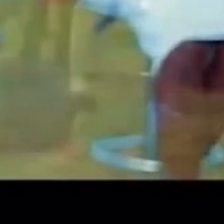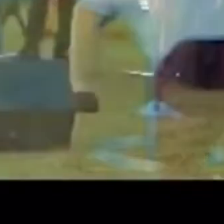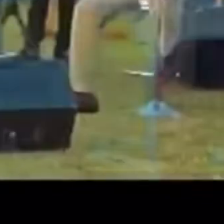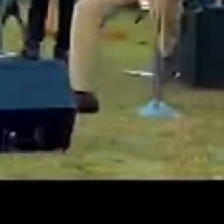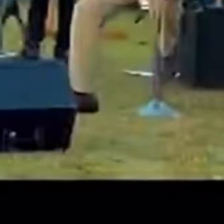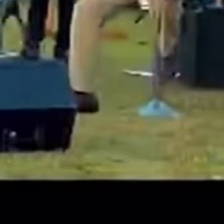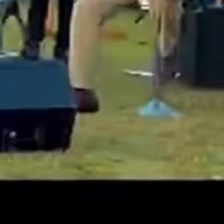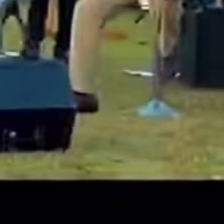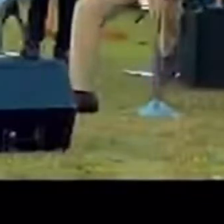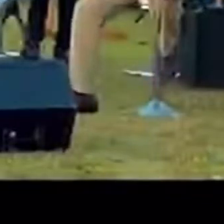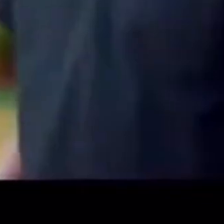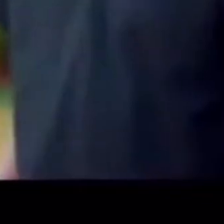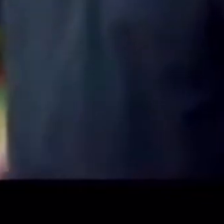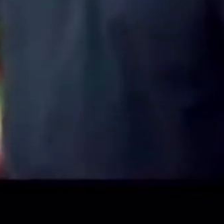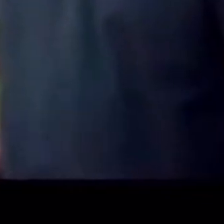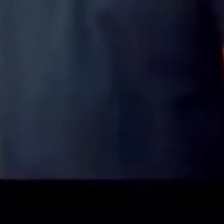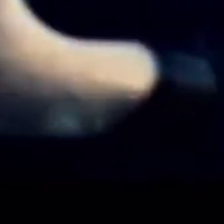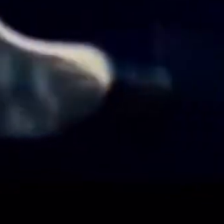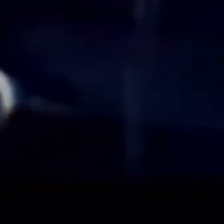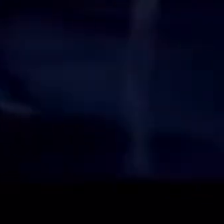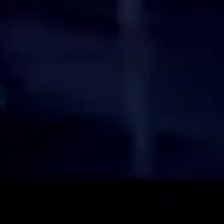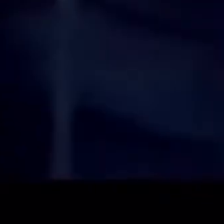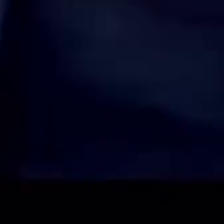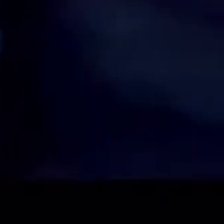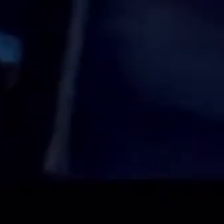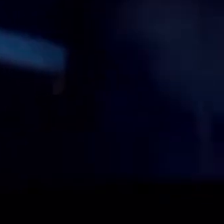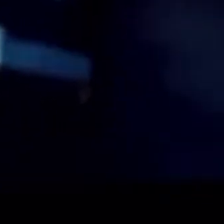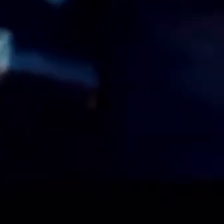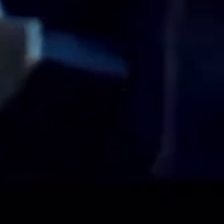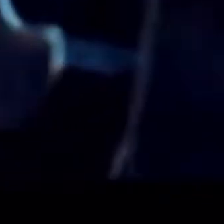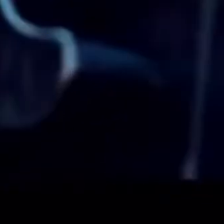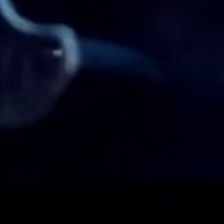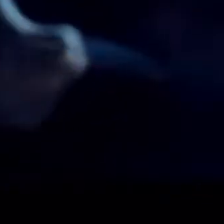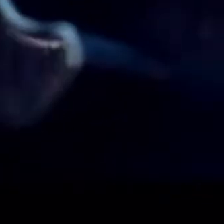nakulu kwikele na mwebo